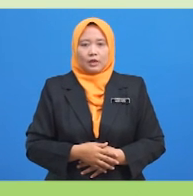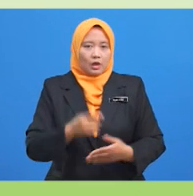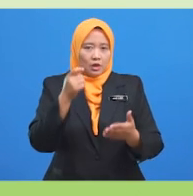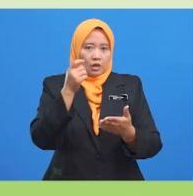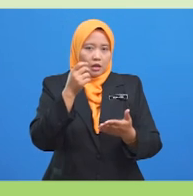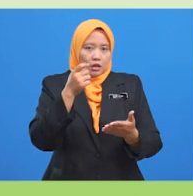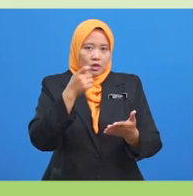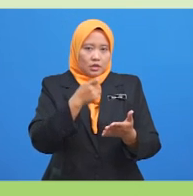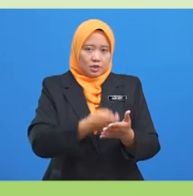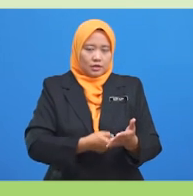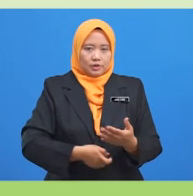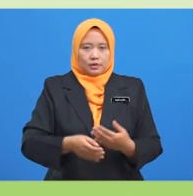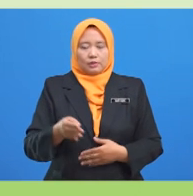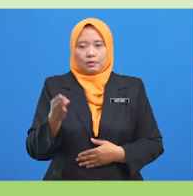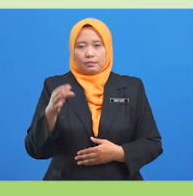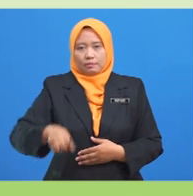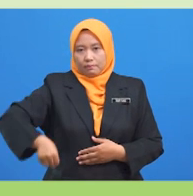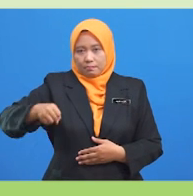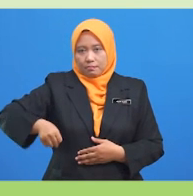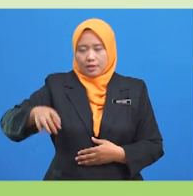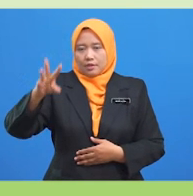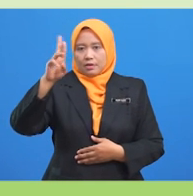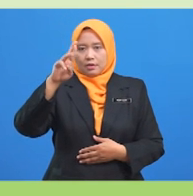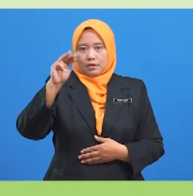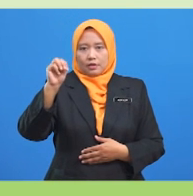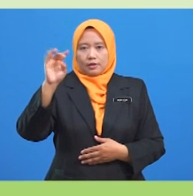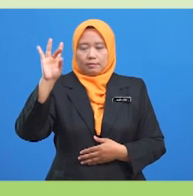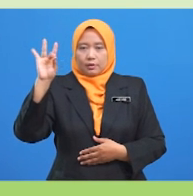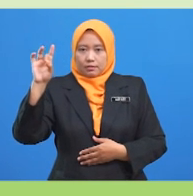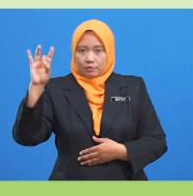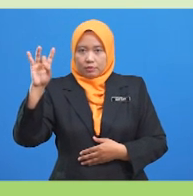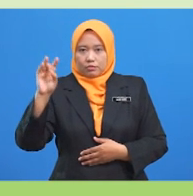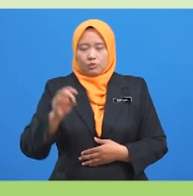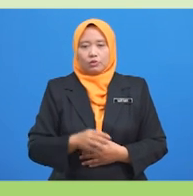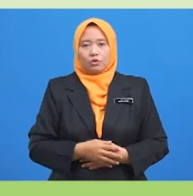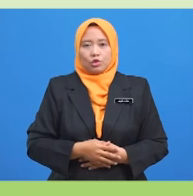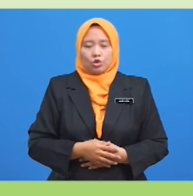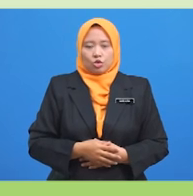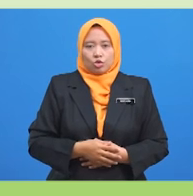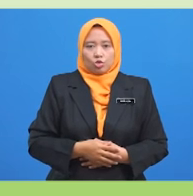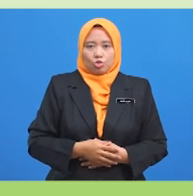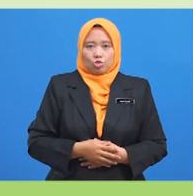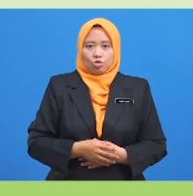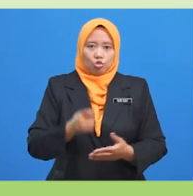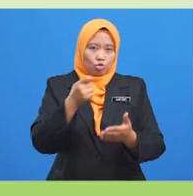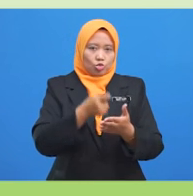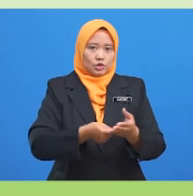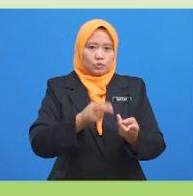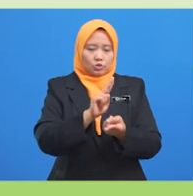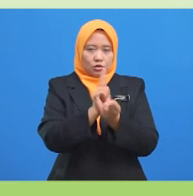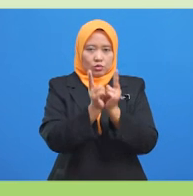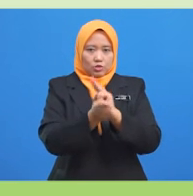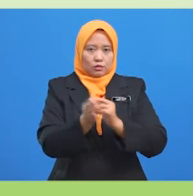RM80. Kos berubah purata beg ialah RM100. Firma telah mengalami